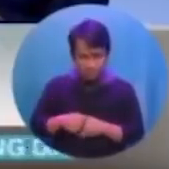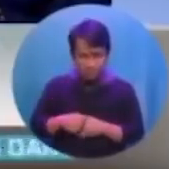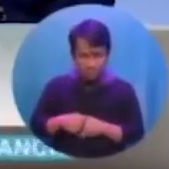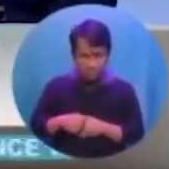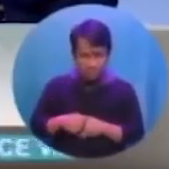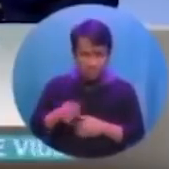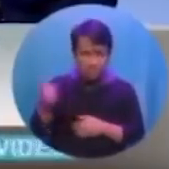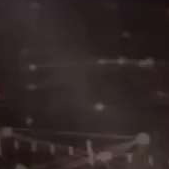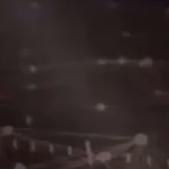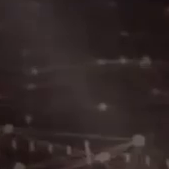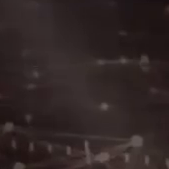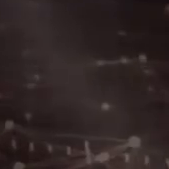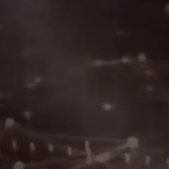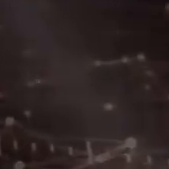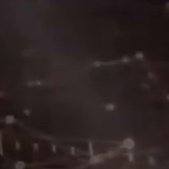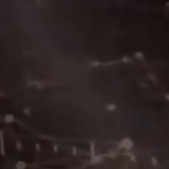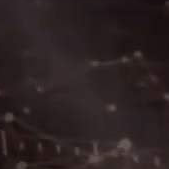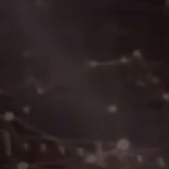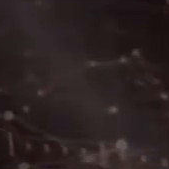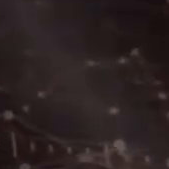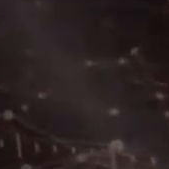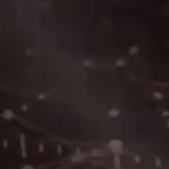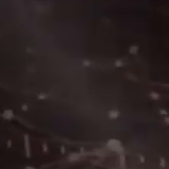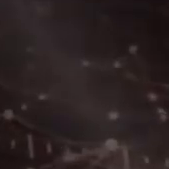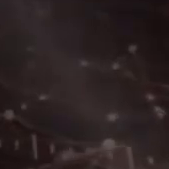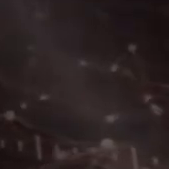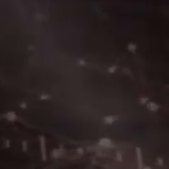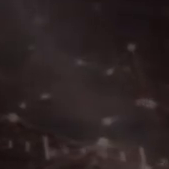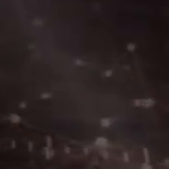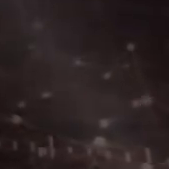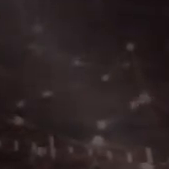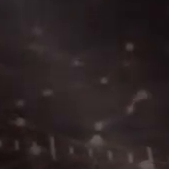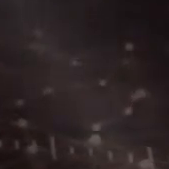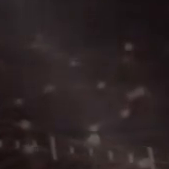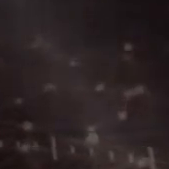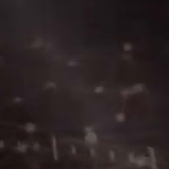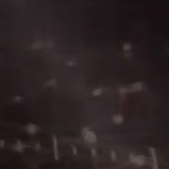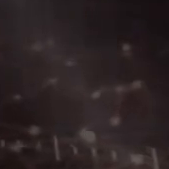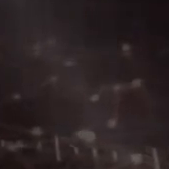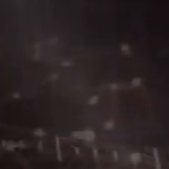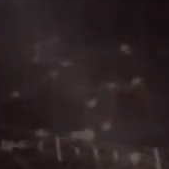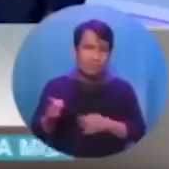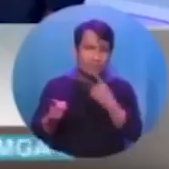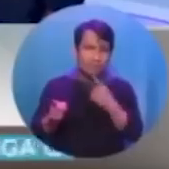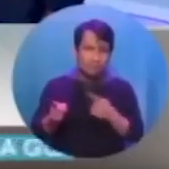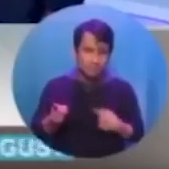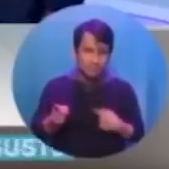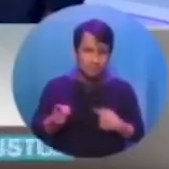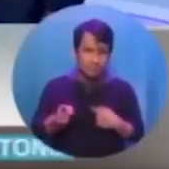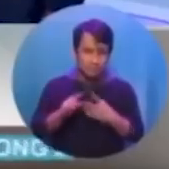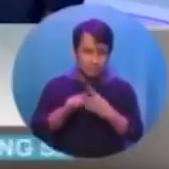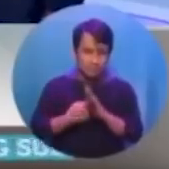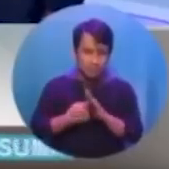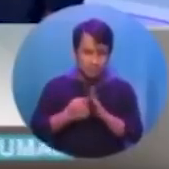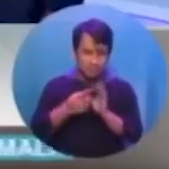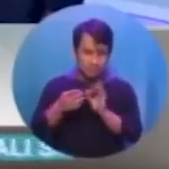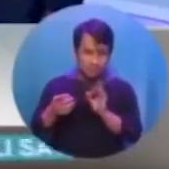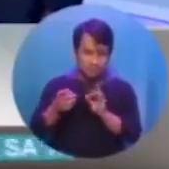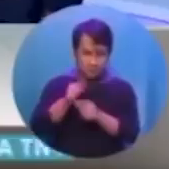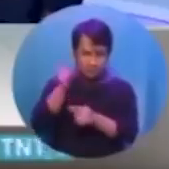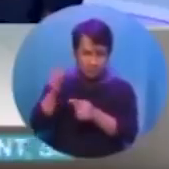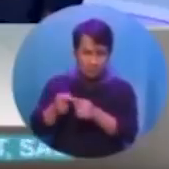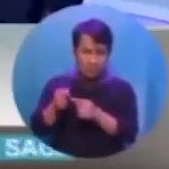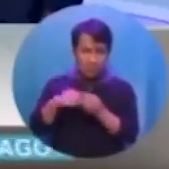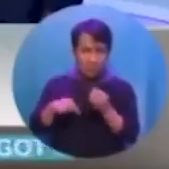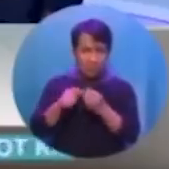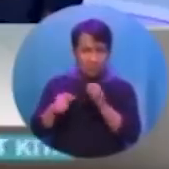may naririnig siya sa anak niya na gumagamit. Yun ang punto ng statement niya.